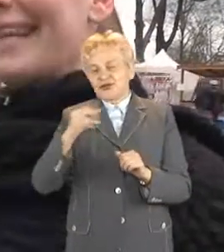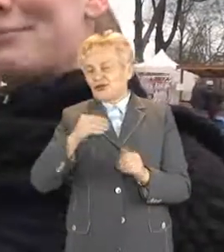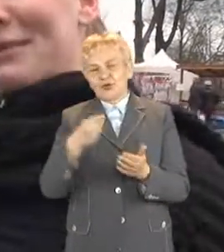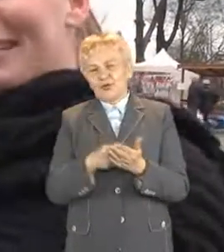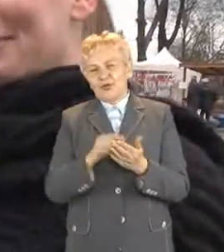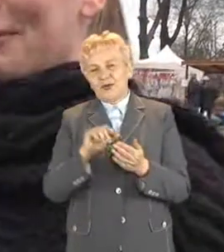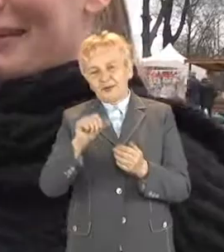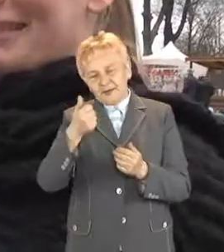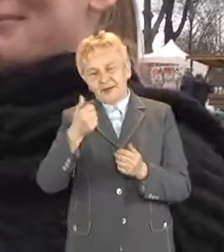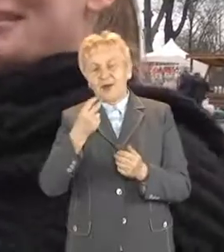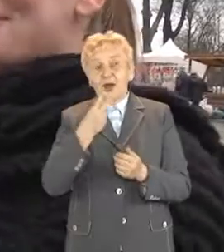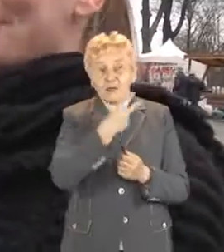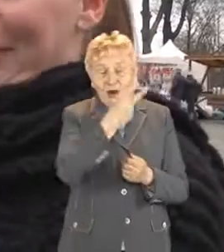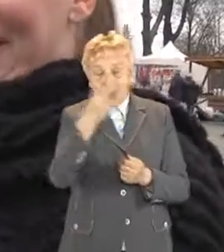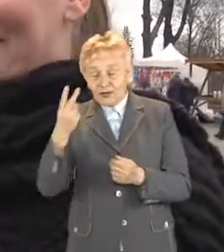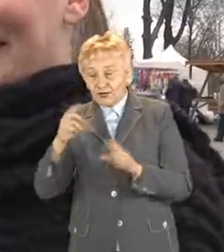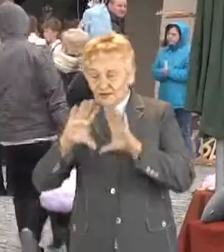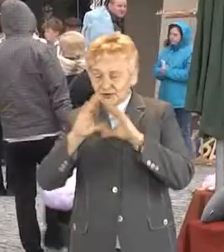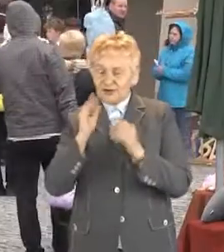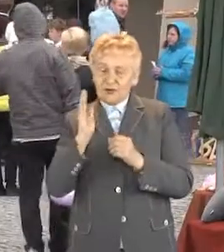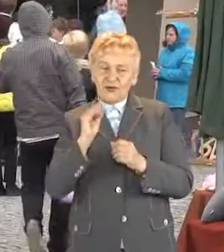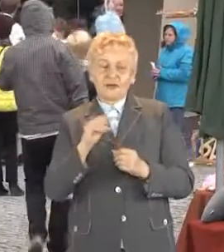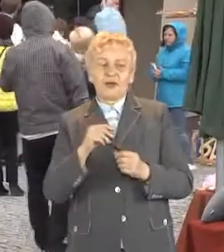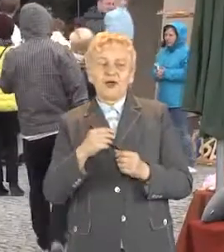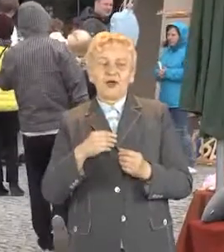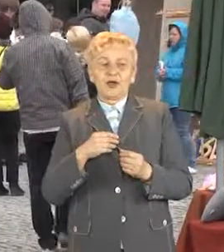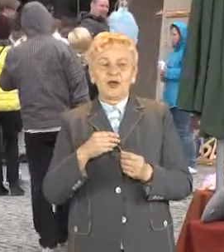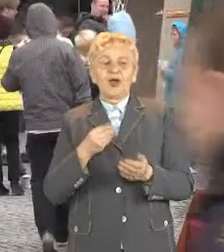obejście i dopiero za drugim obejściem będziemy kupowały. Na scenie wystąpiły również regionalne.